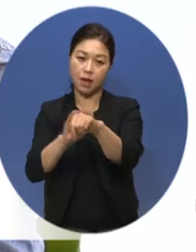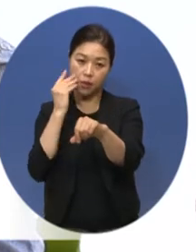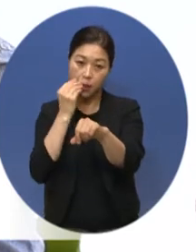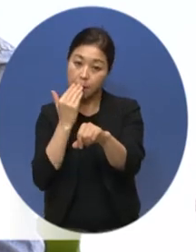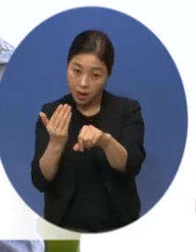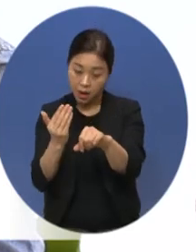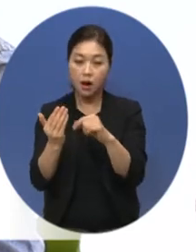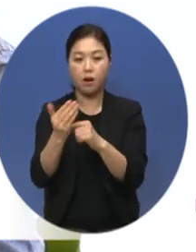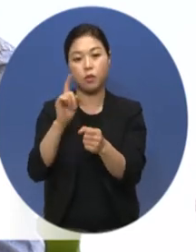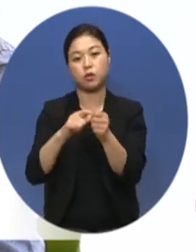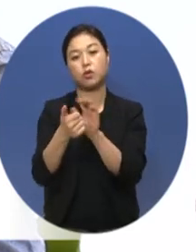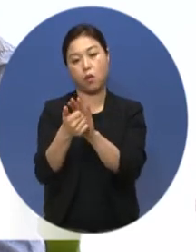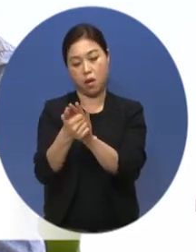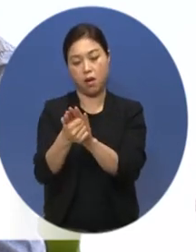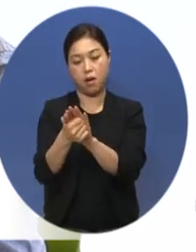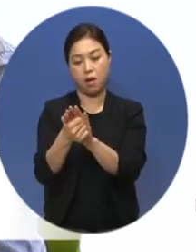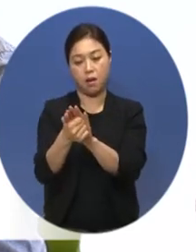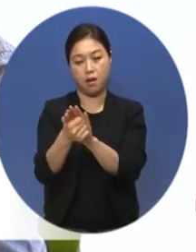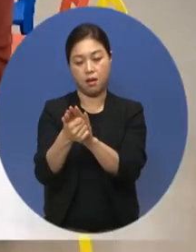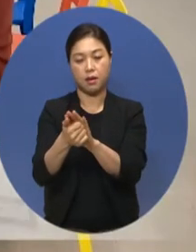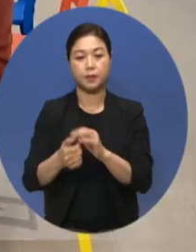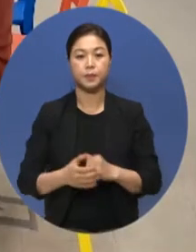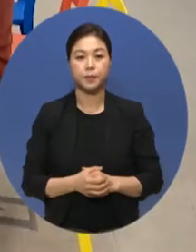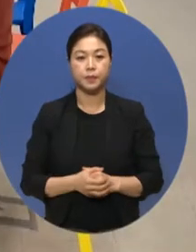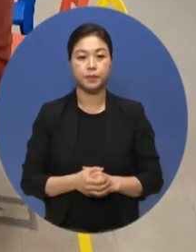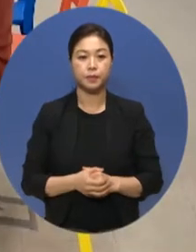그런 도움을 저희가 드리고자 합니다.